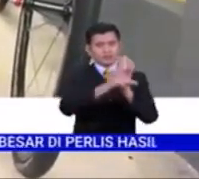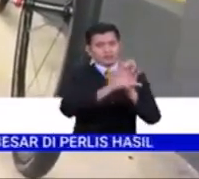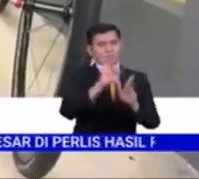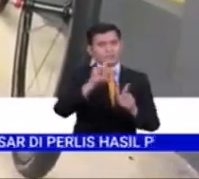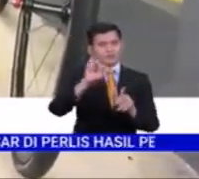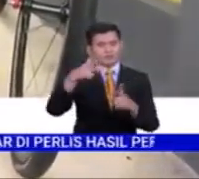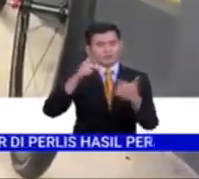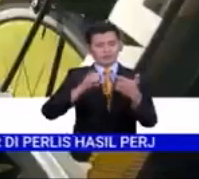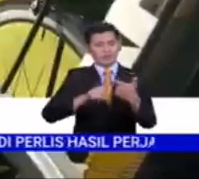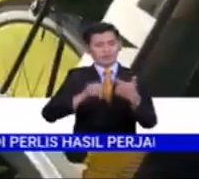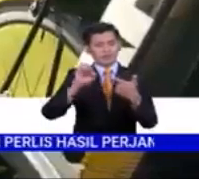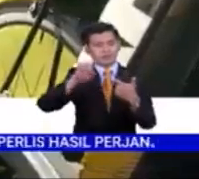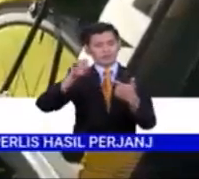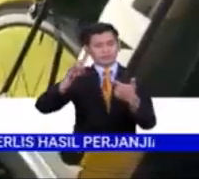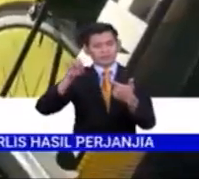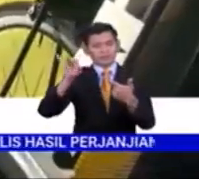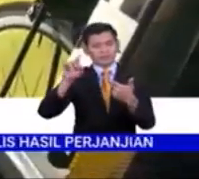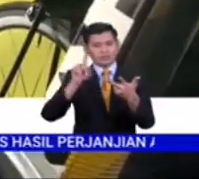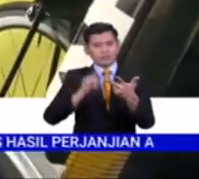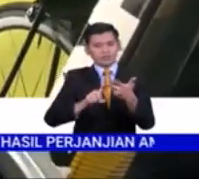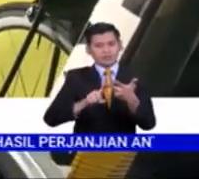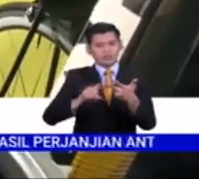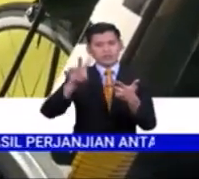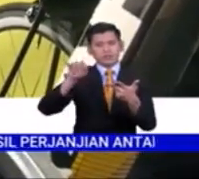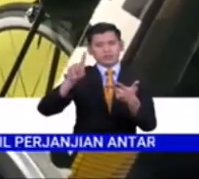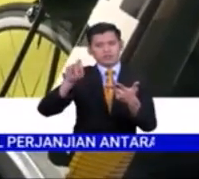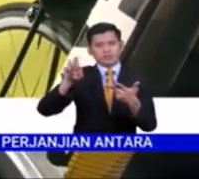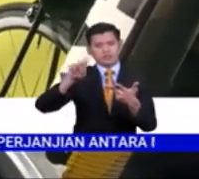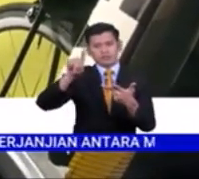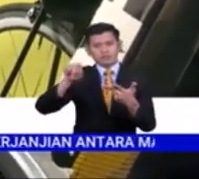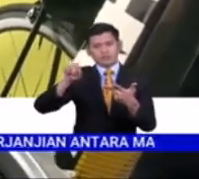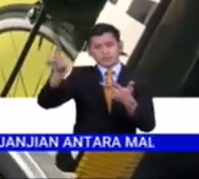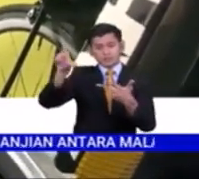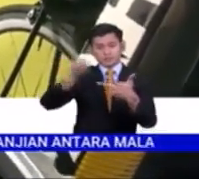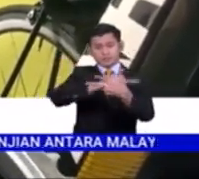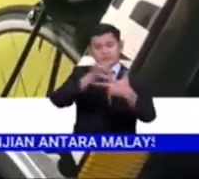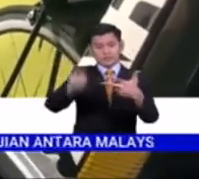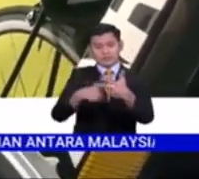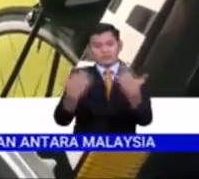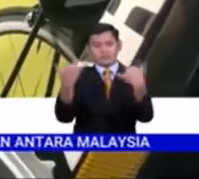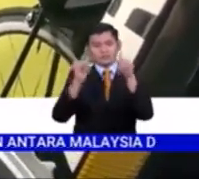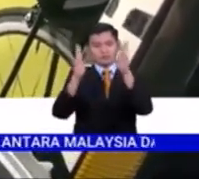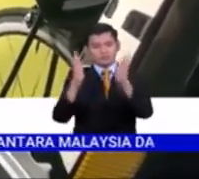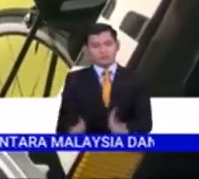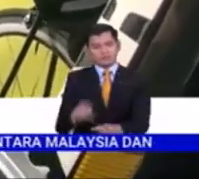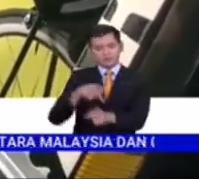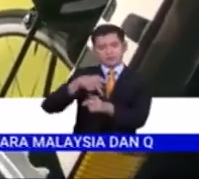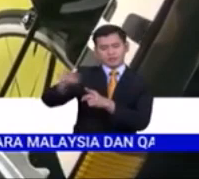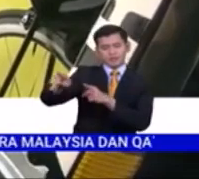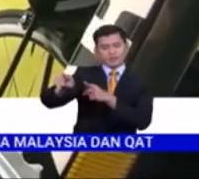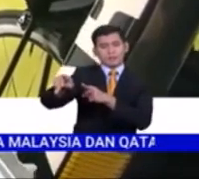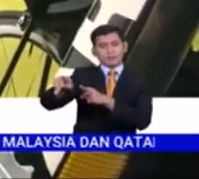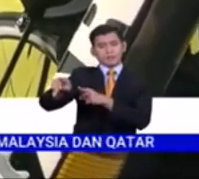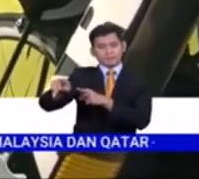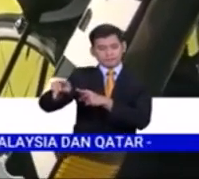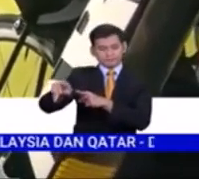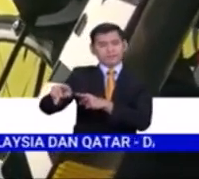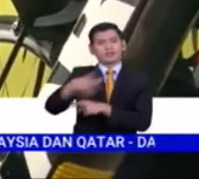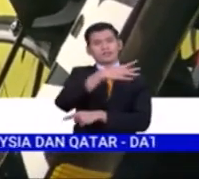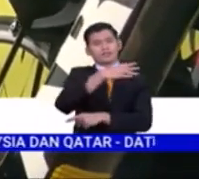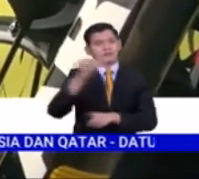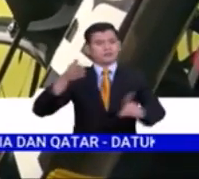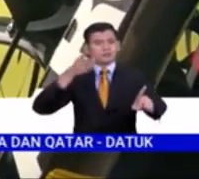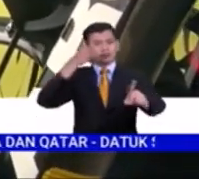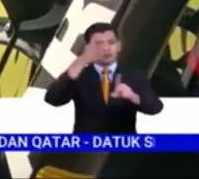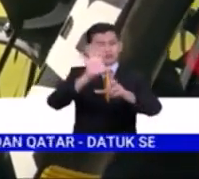Ali, Muhammad Sofi Mat Senan dan Yusrizal Yusof. Menurut pengurus pasukan Ahmad Nasir Muhammad, selain memberi fokus terhadap